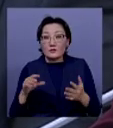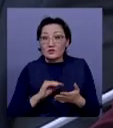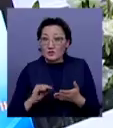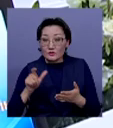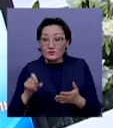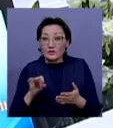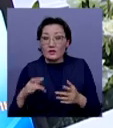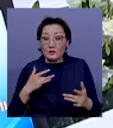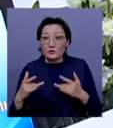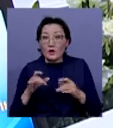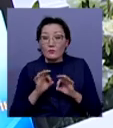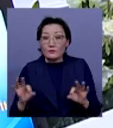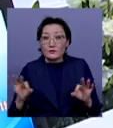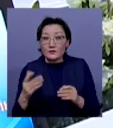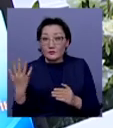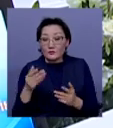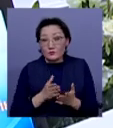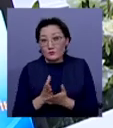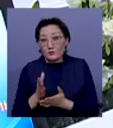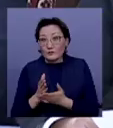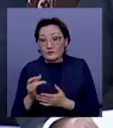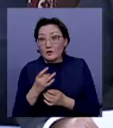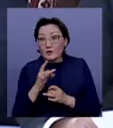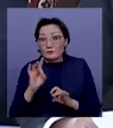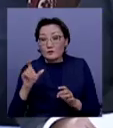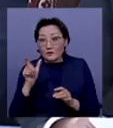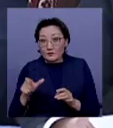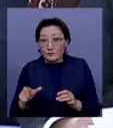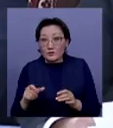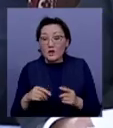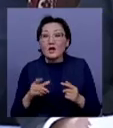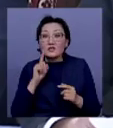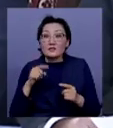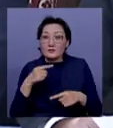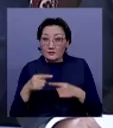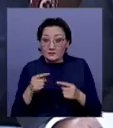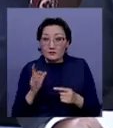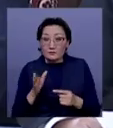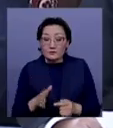жазушы, әртіс, музыка мен кино саласының майталмандары, сондай-ақ жас дарындар іліккен.